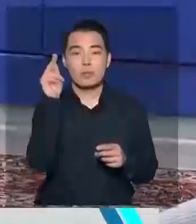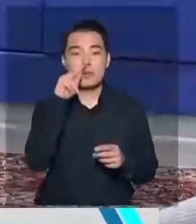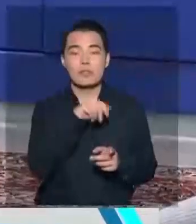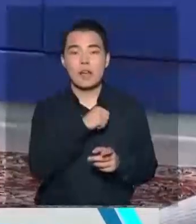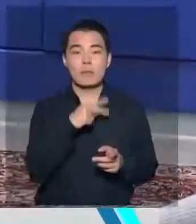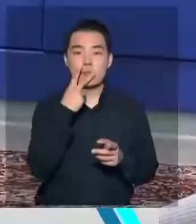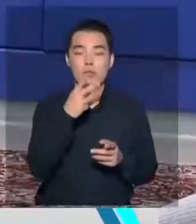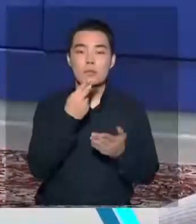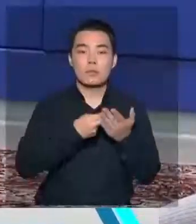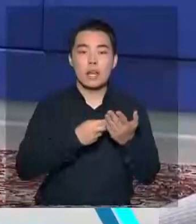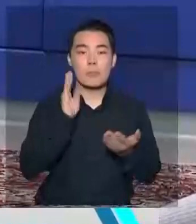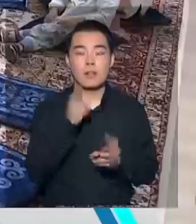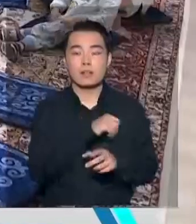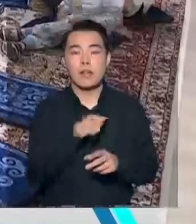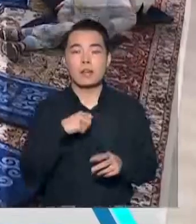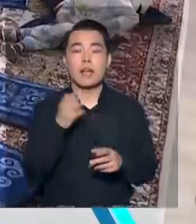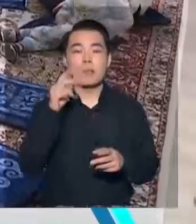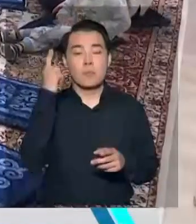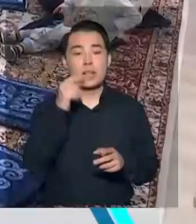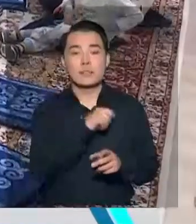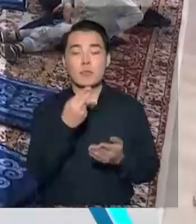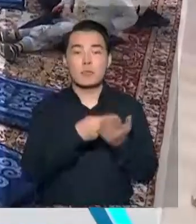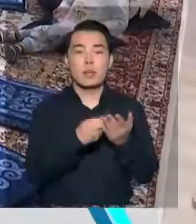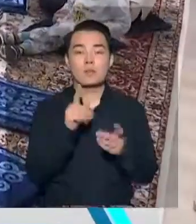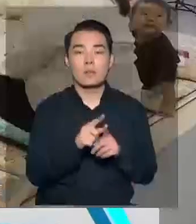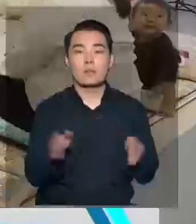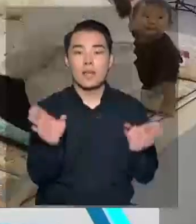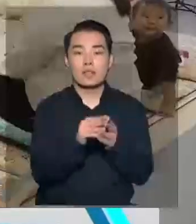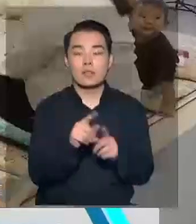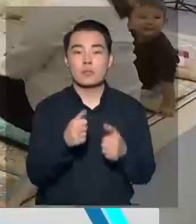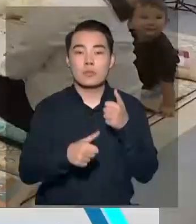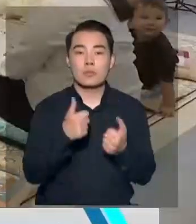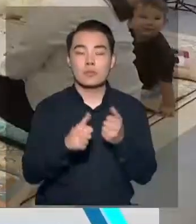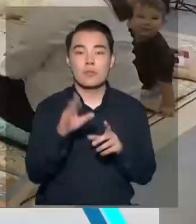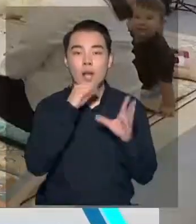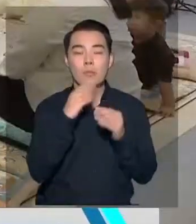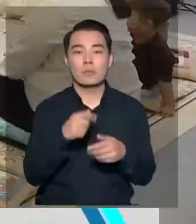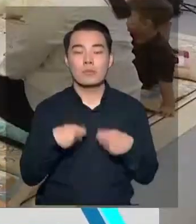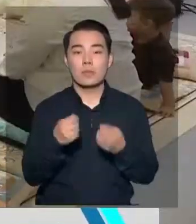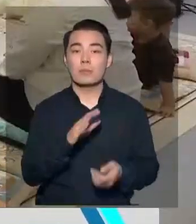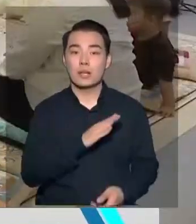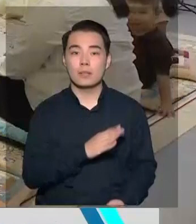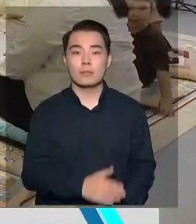ұққанына қарай сурет салады. Бұл жоба аталардың ұрпақ тәрбиесіне бірлесе атсалысуына мүмкіндік ашты.